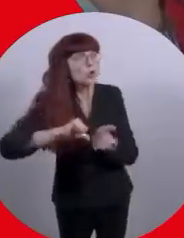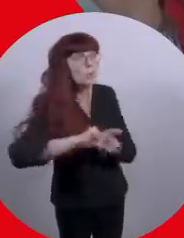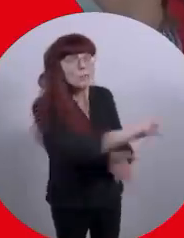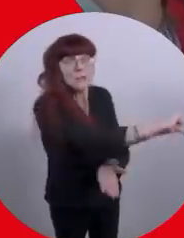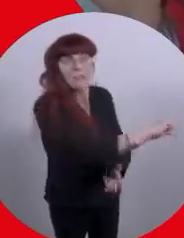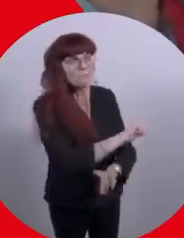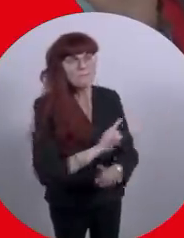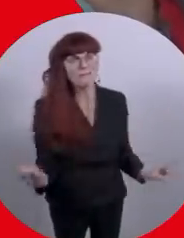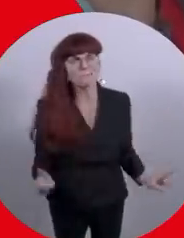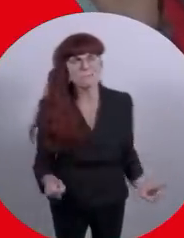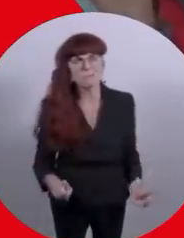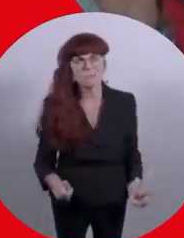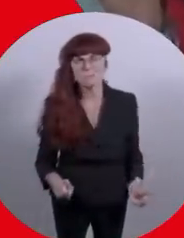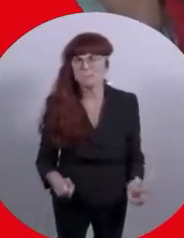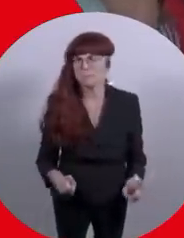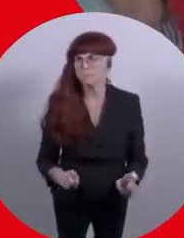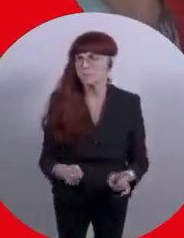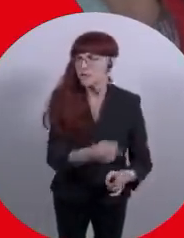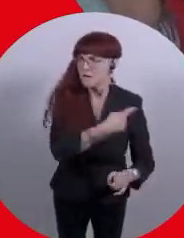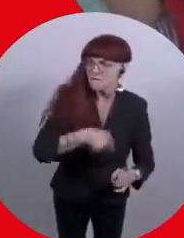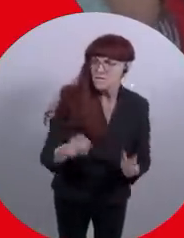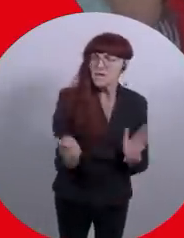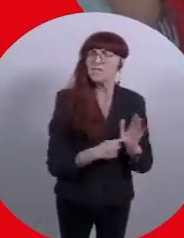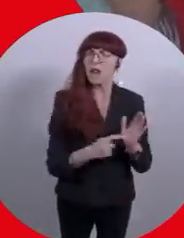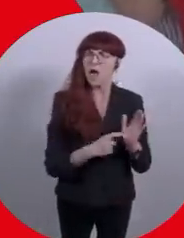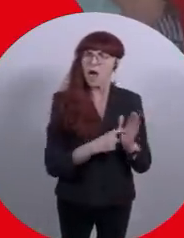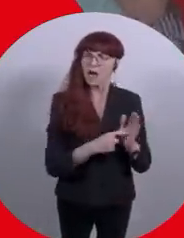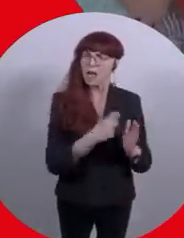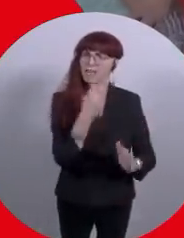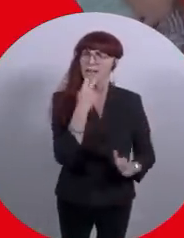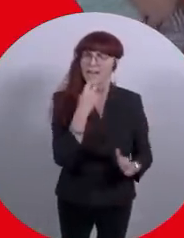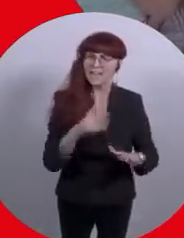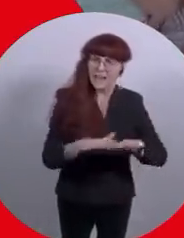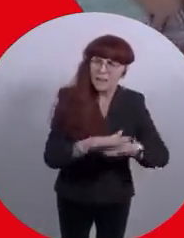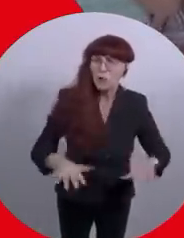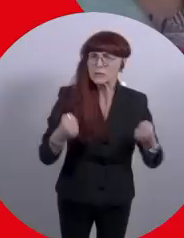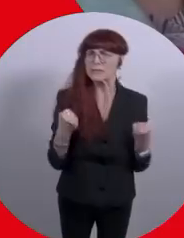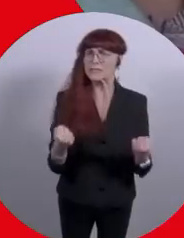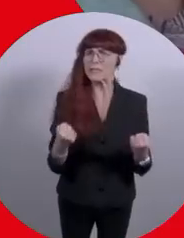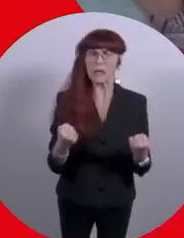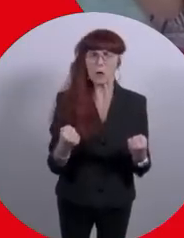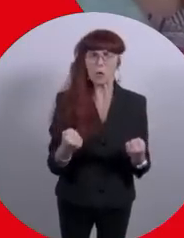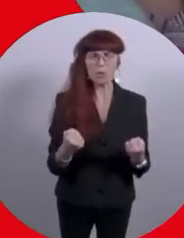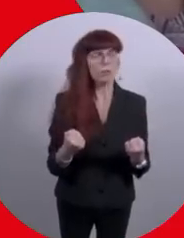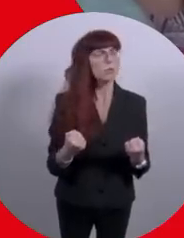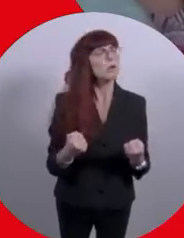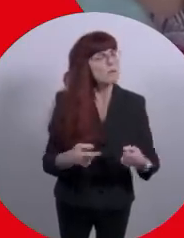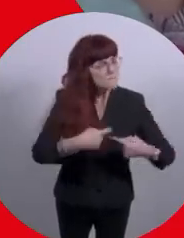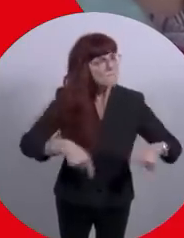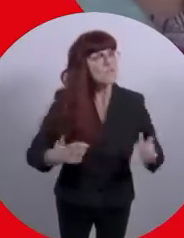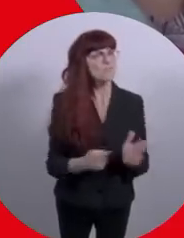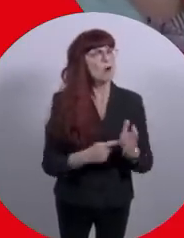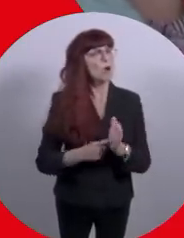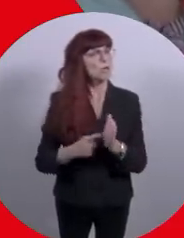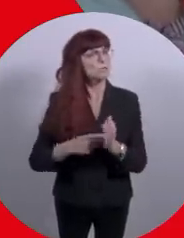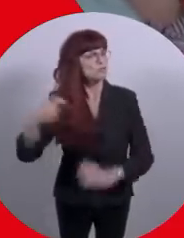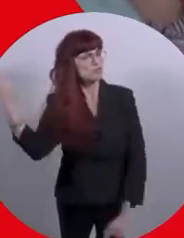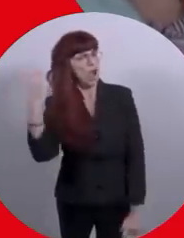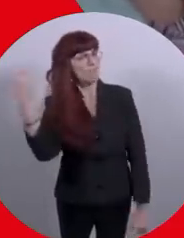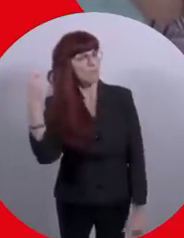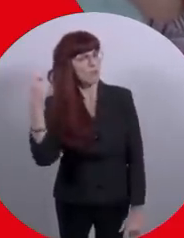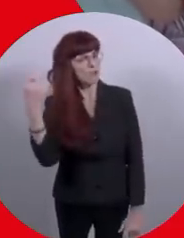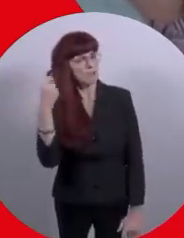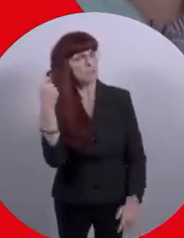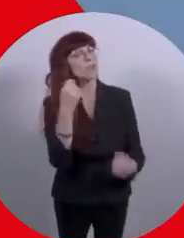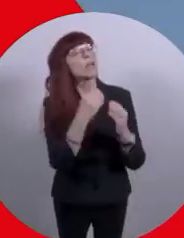dann gefordert eine energiegrundsicherung zum Einfahren bevor der Bestrafung in Form von